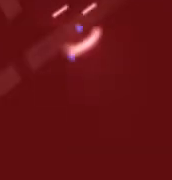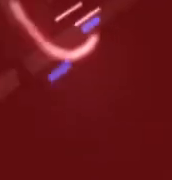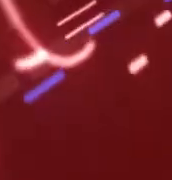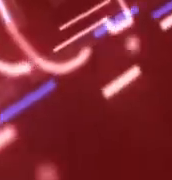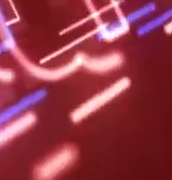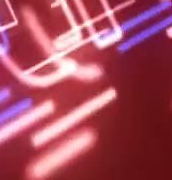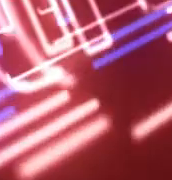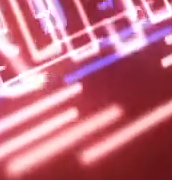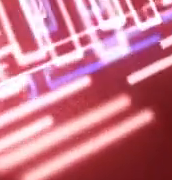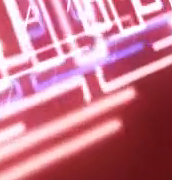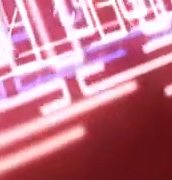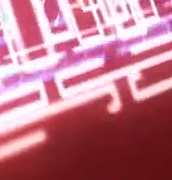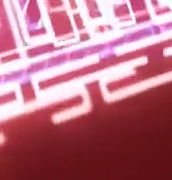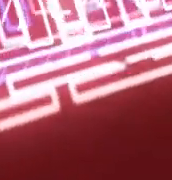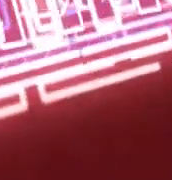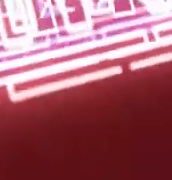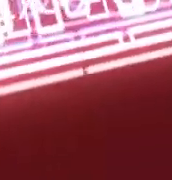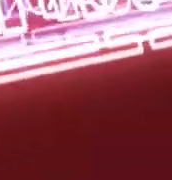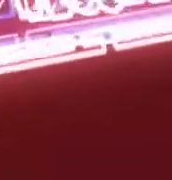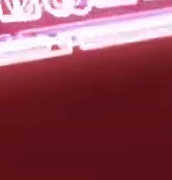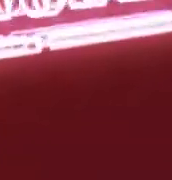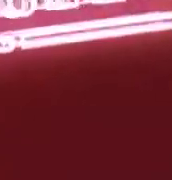තිබෙනවා.